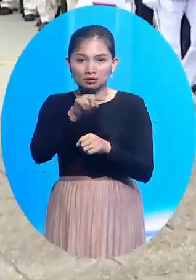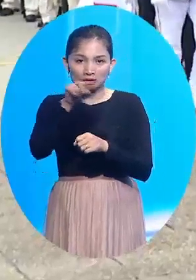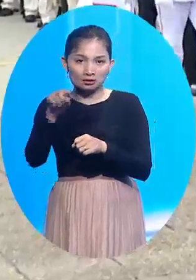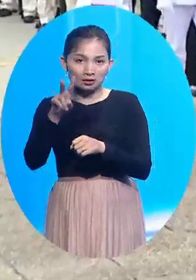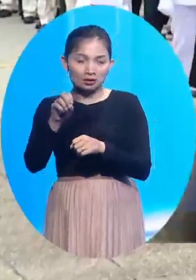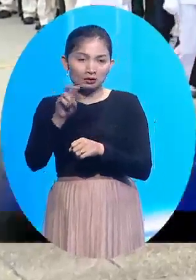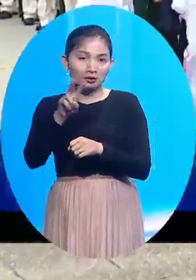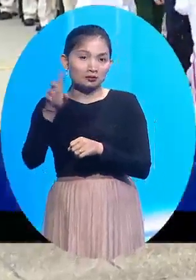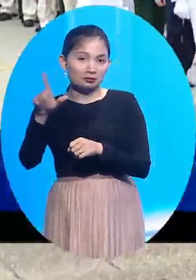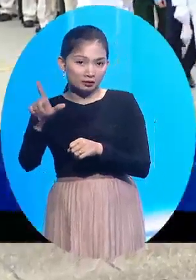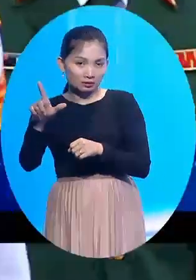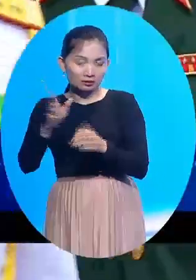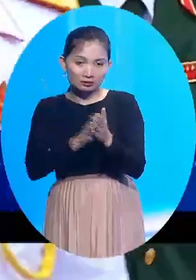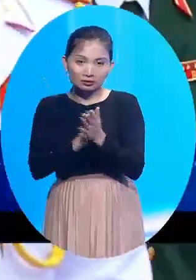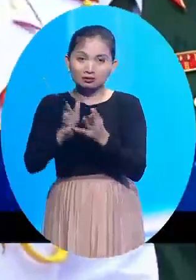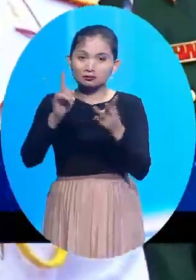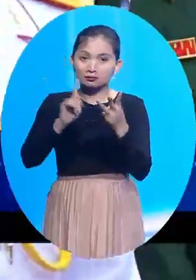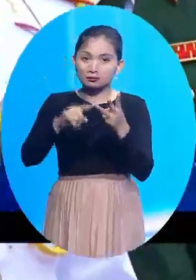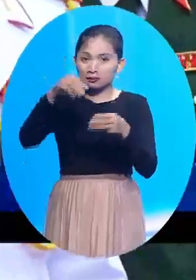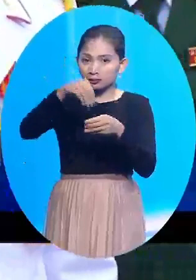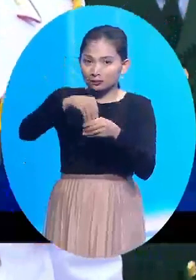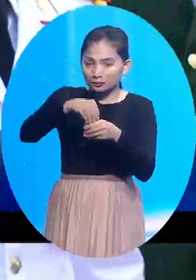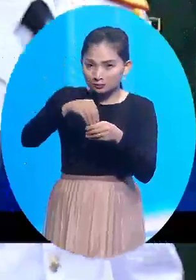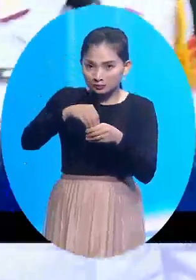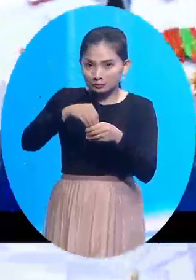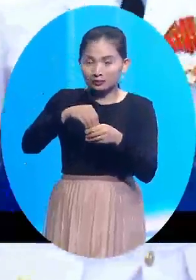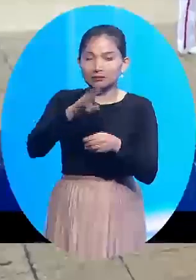2022-2027. Bầu Ban chấp hành Trung ương Đoàn khóa 12, nhiệm kỳ